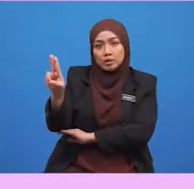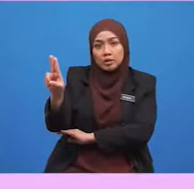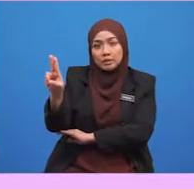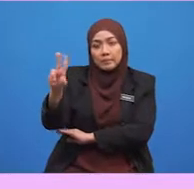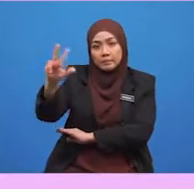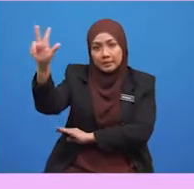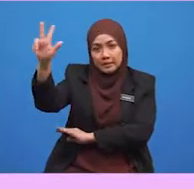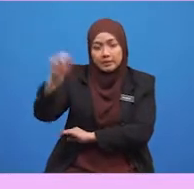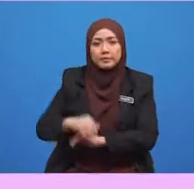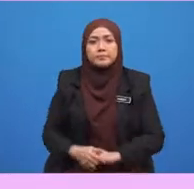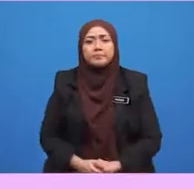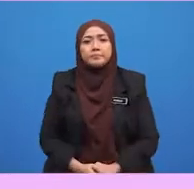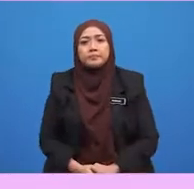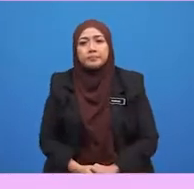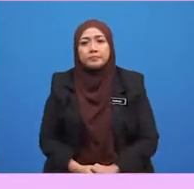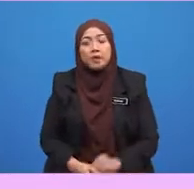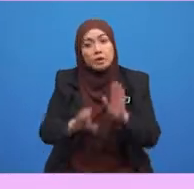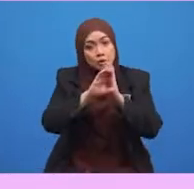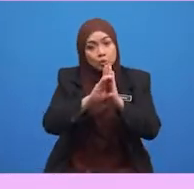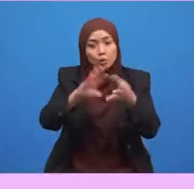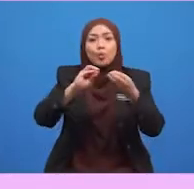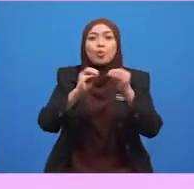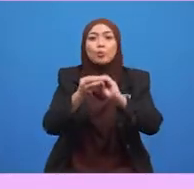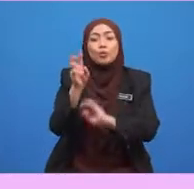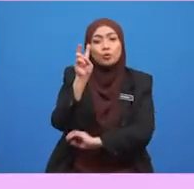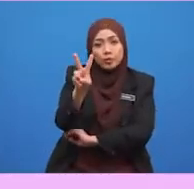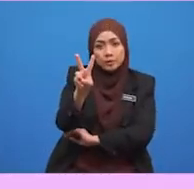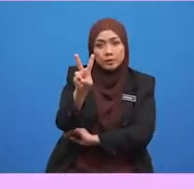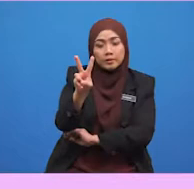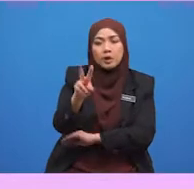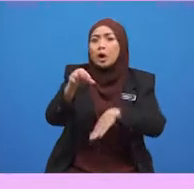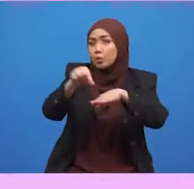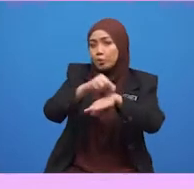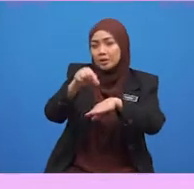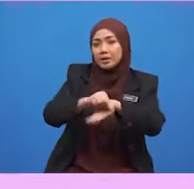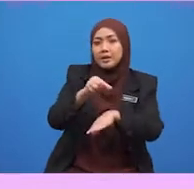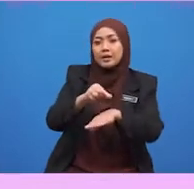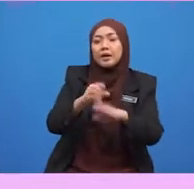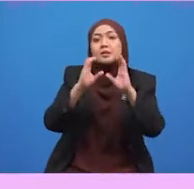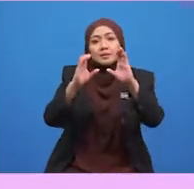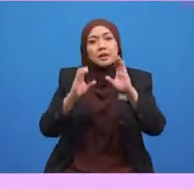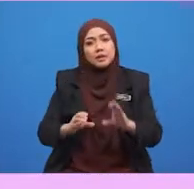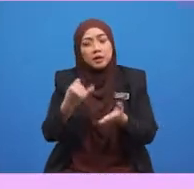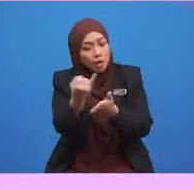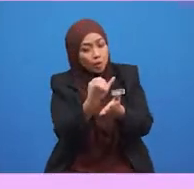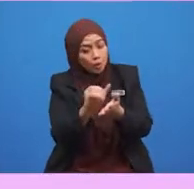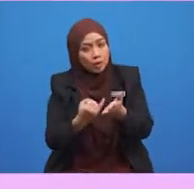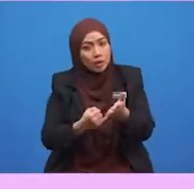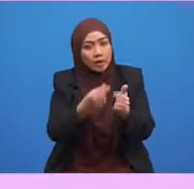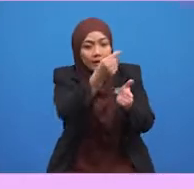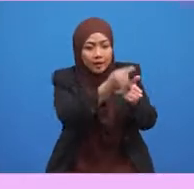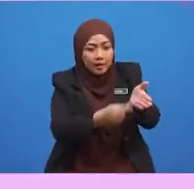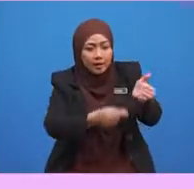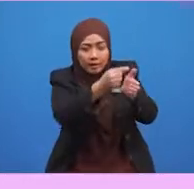persegi. Bagi contoh yang kedua pula, gunakan kaedah melukis garis-garis